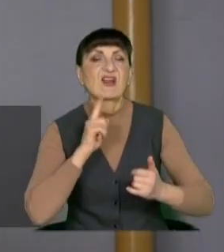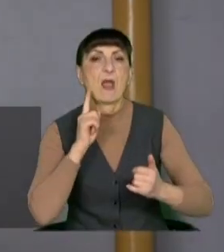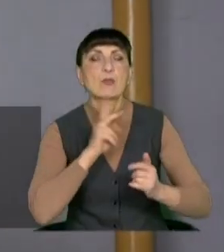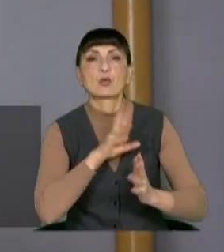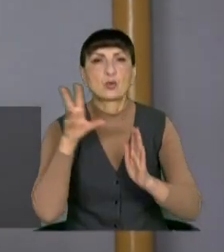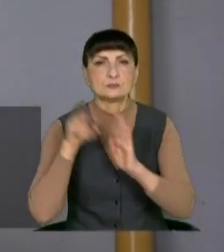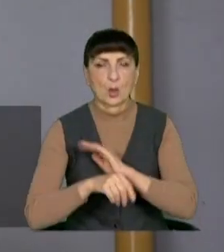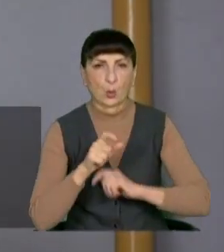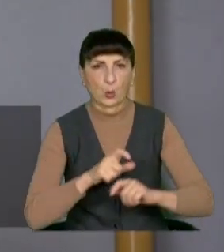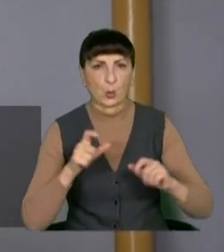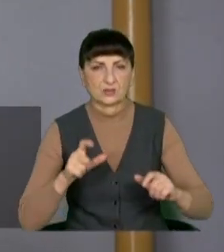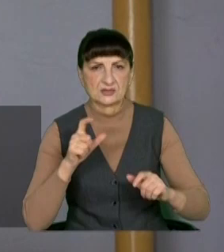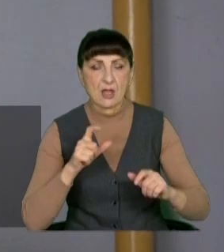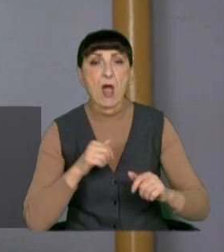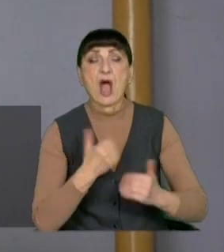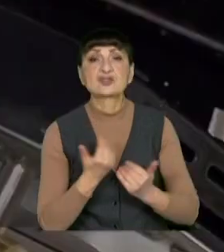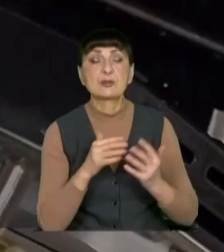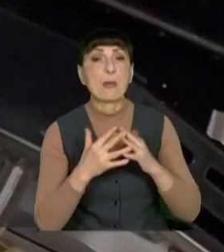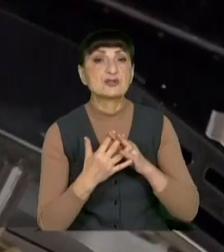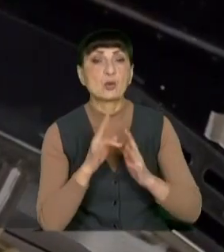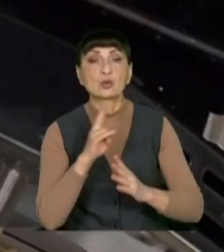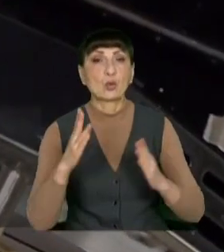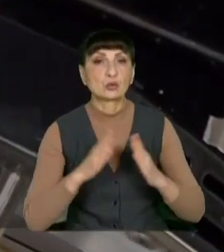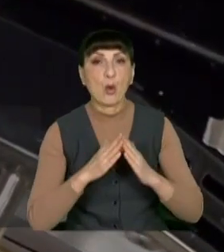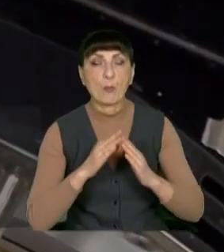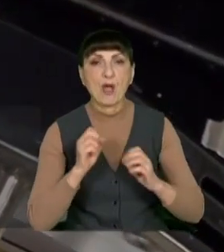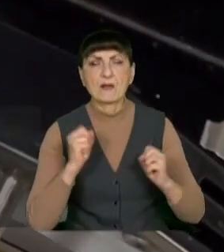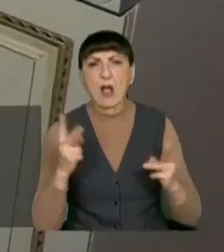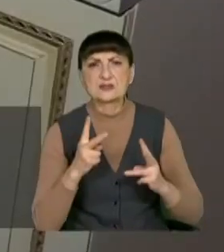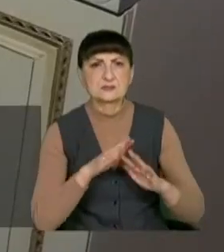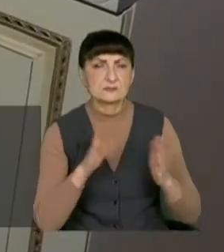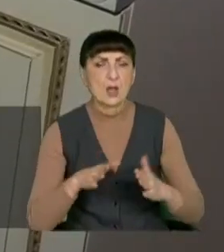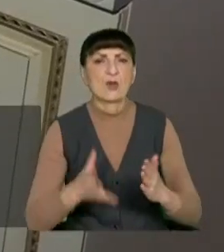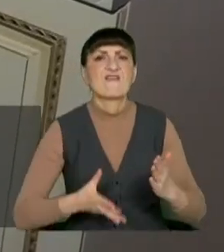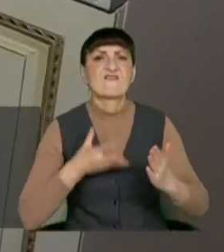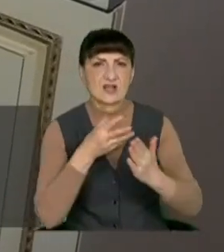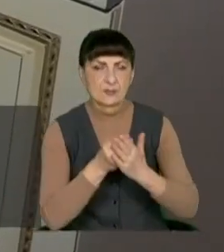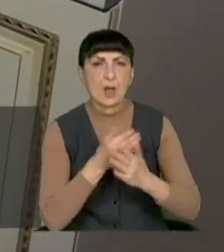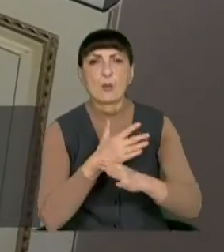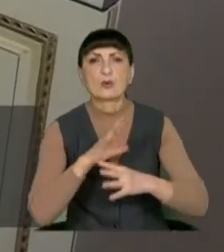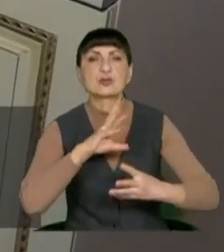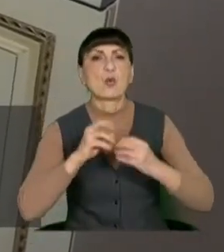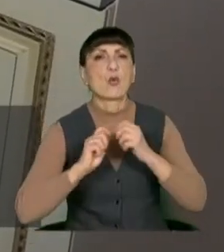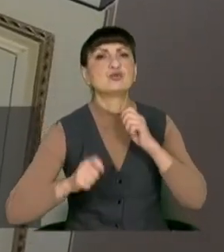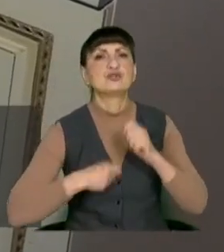на улице людей. А жителям поселка, у которых сгорели газовые плиты, выплатят деньги после оценки